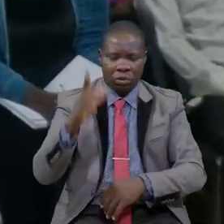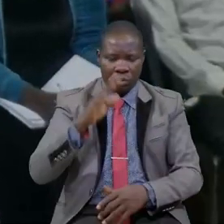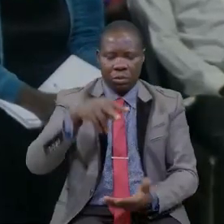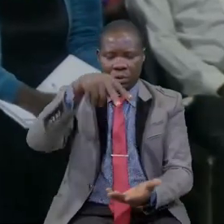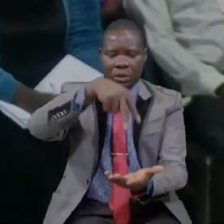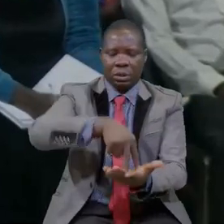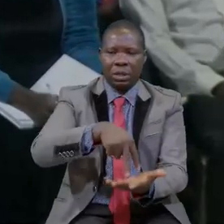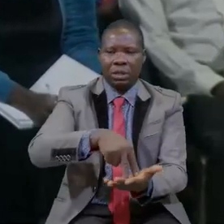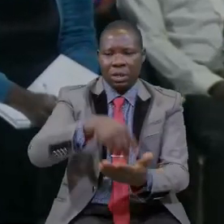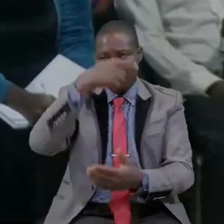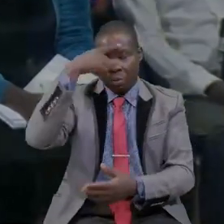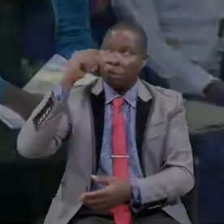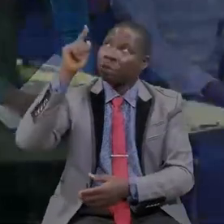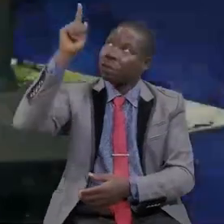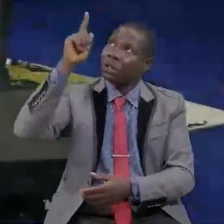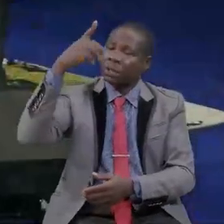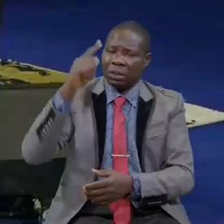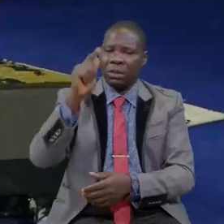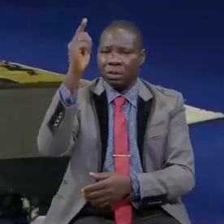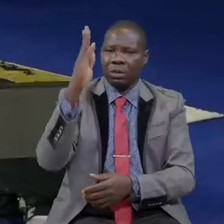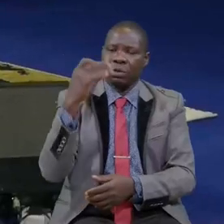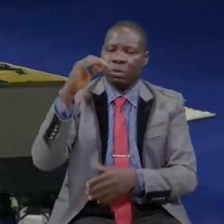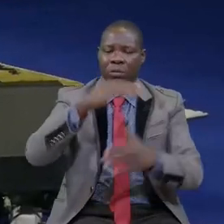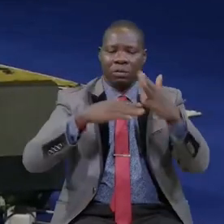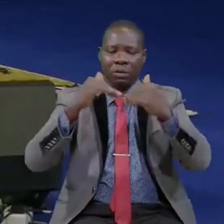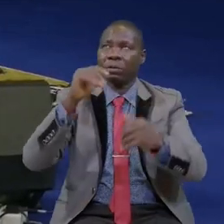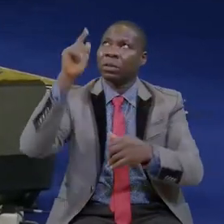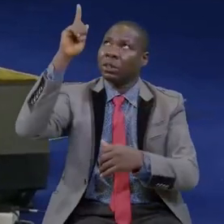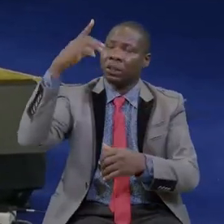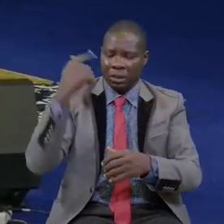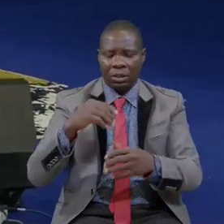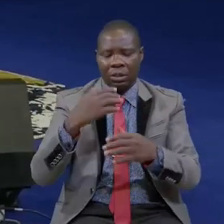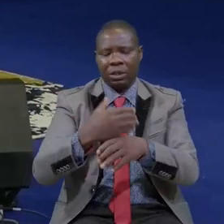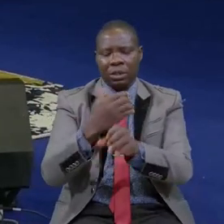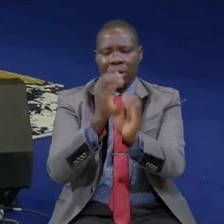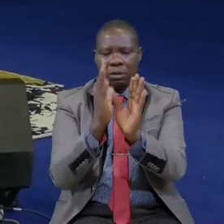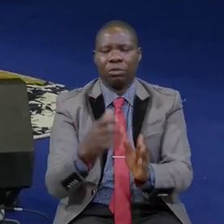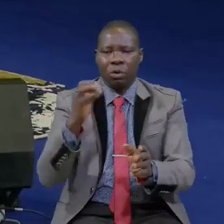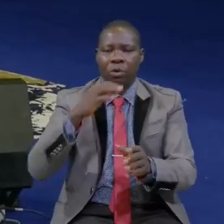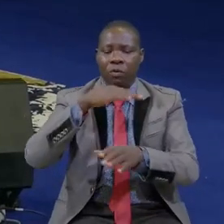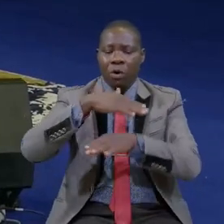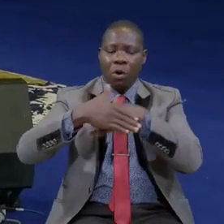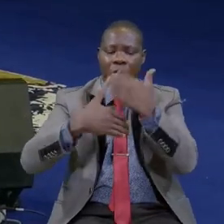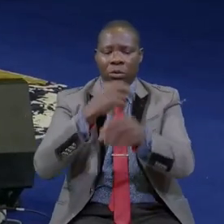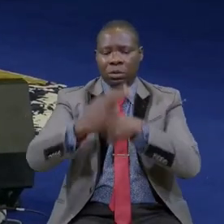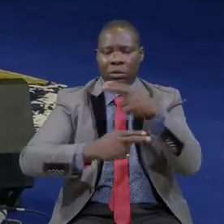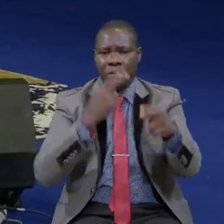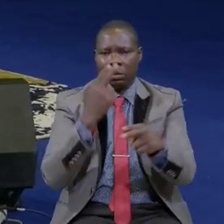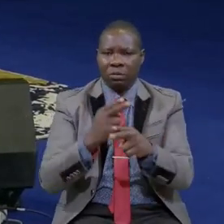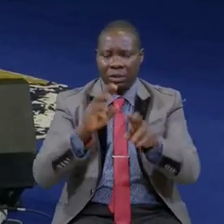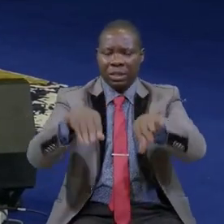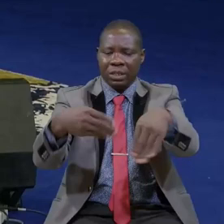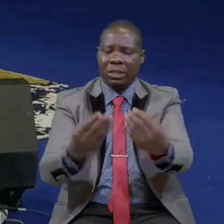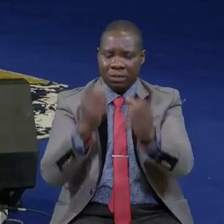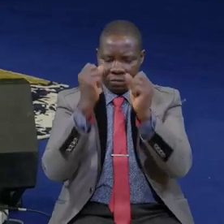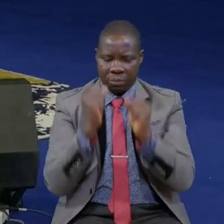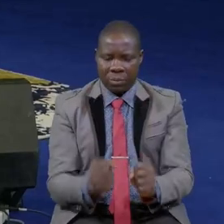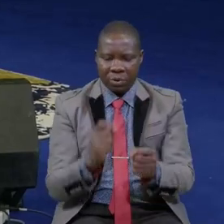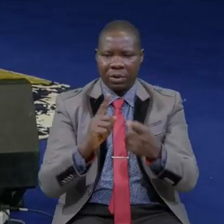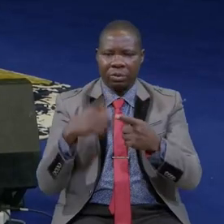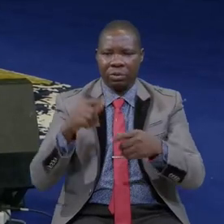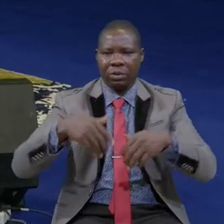que le Dieu du ciel, le créateur des cieux, de tout l'univers, lui, il donne la force à celui